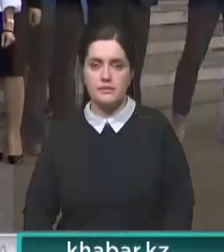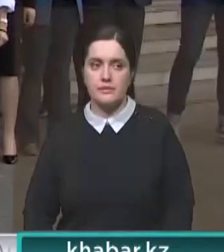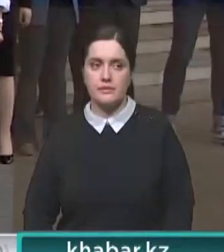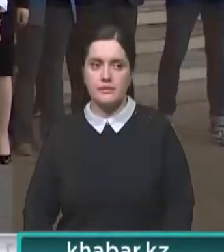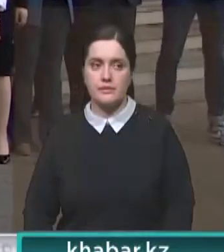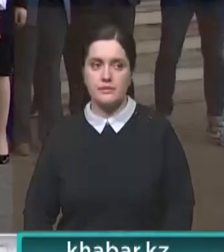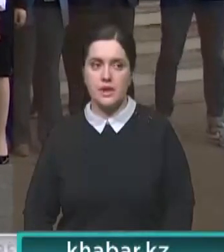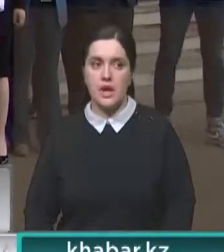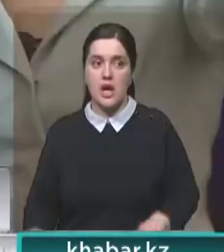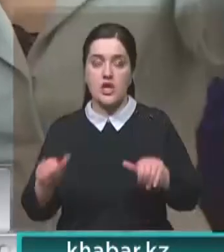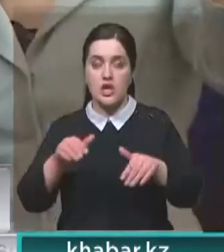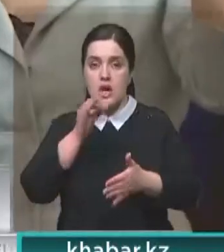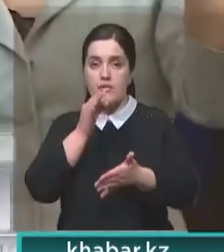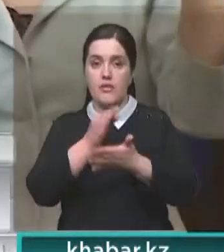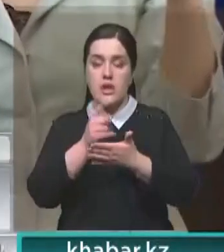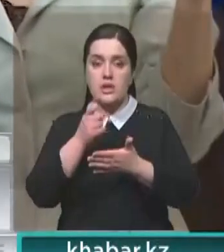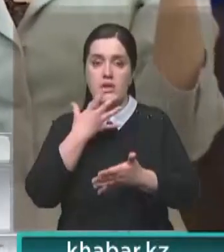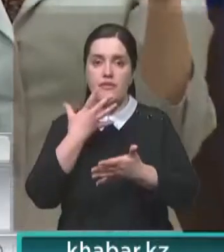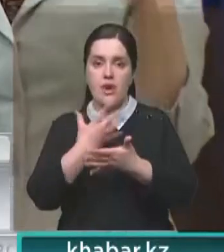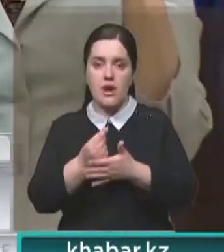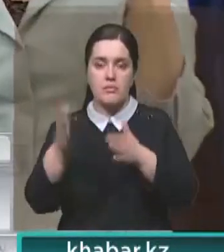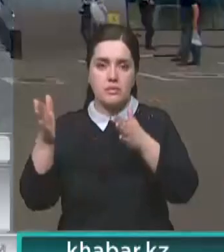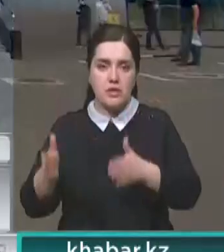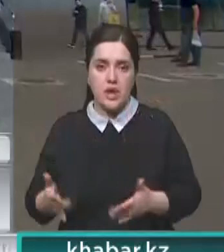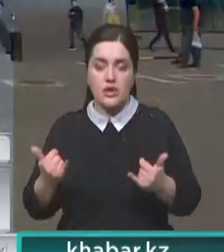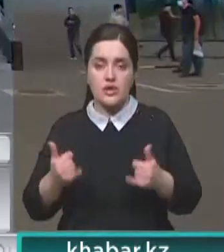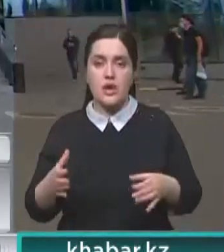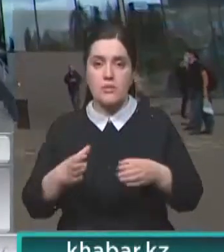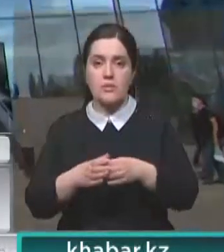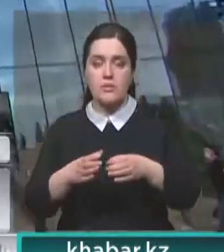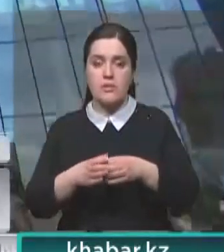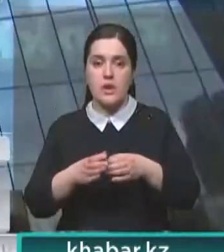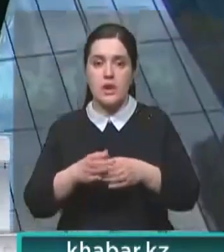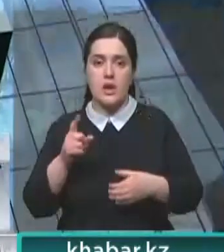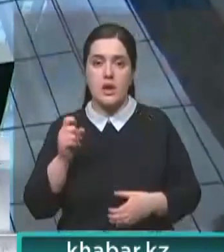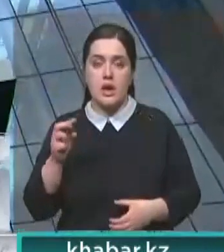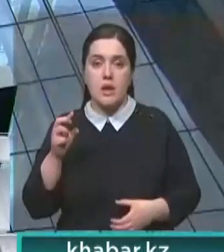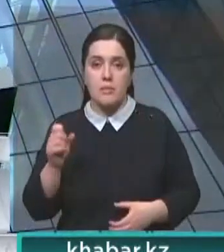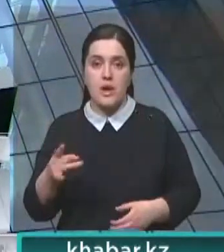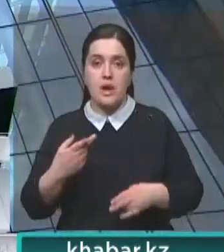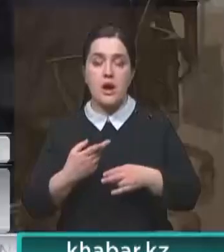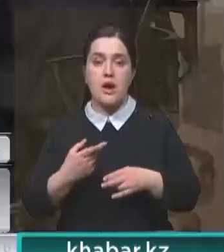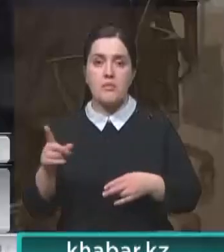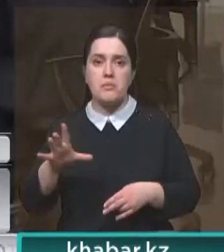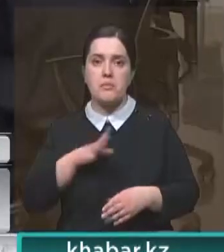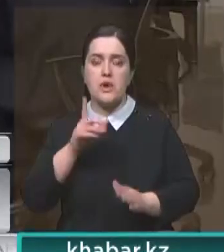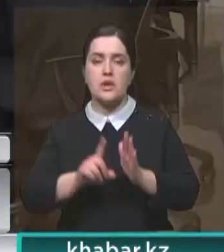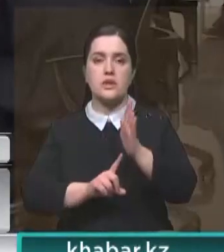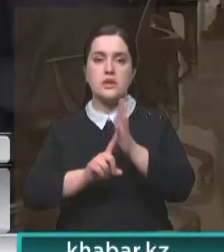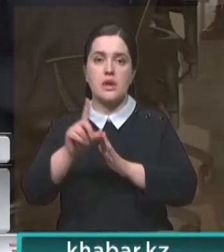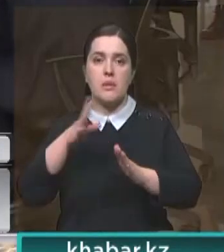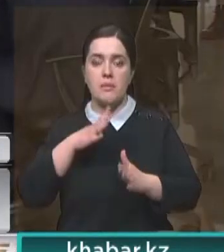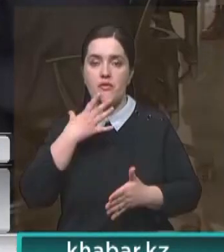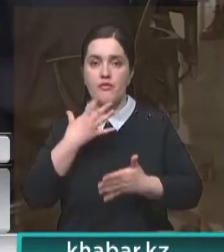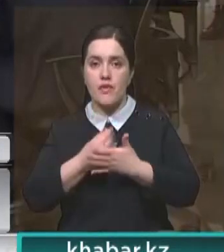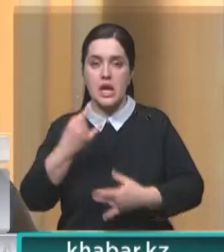Решает и отвечает за своих. Так отзываются о Ерлане Бекхожине теперь в коллективе медиахолдинга «Хабар». Известный журналист стоял у истоков современного